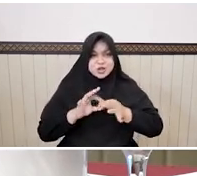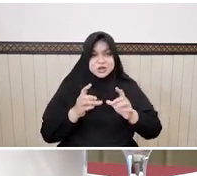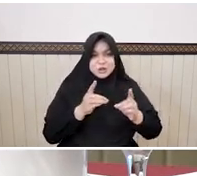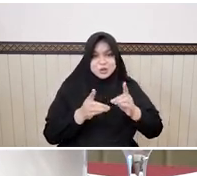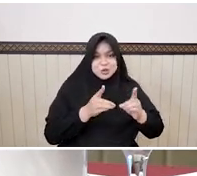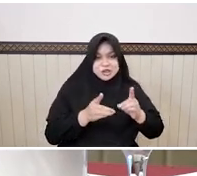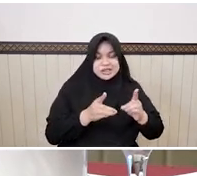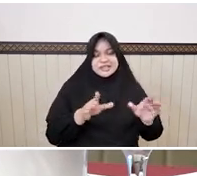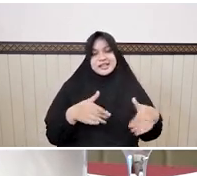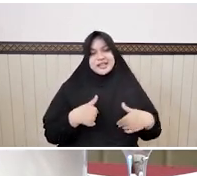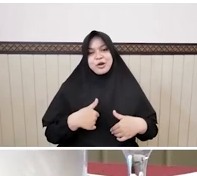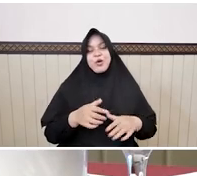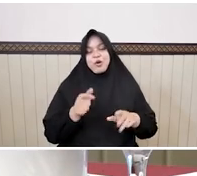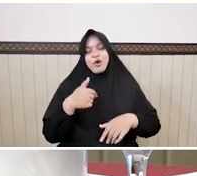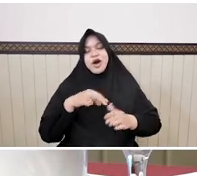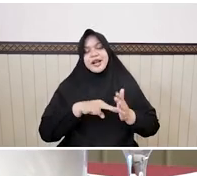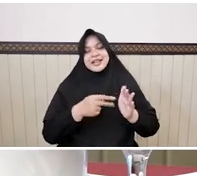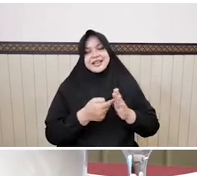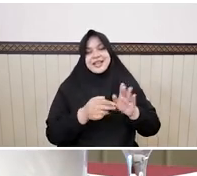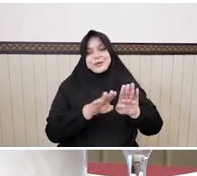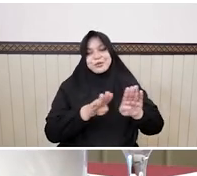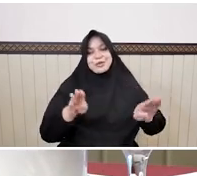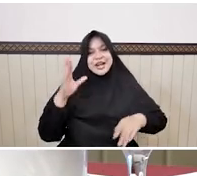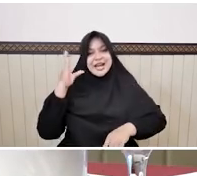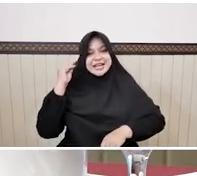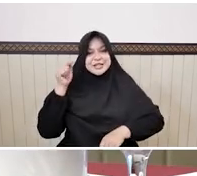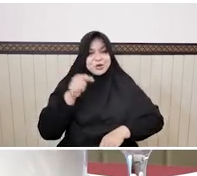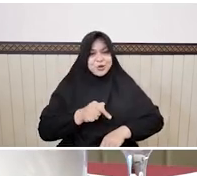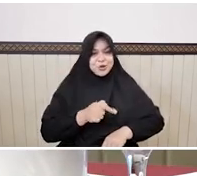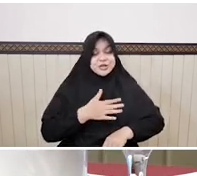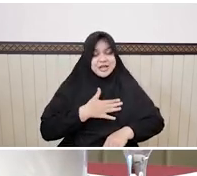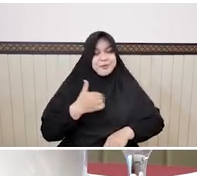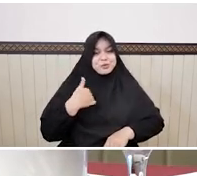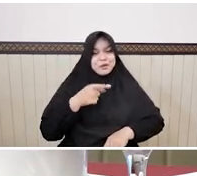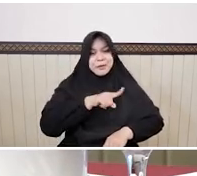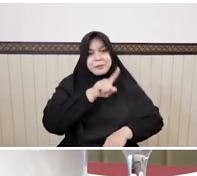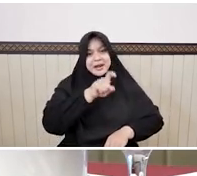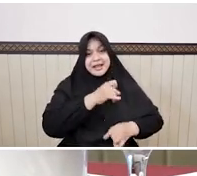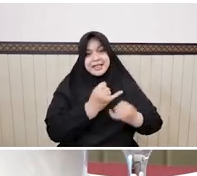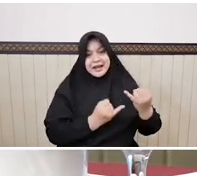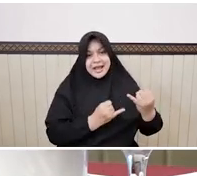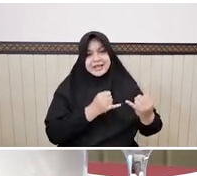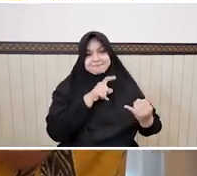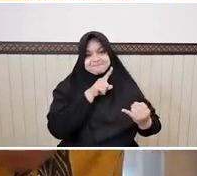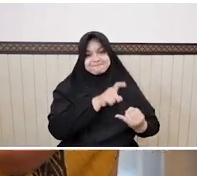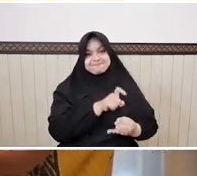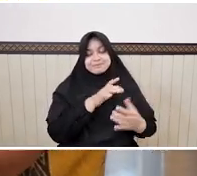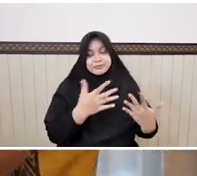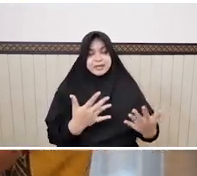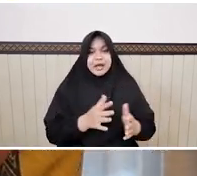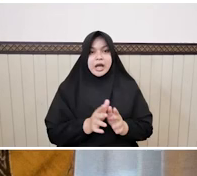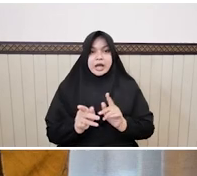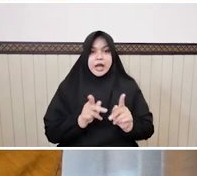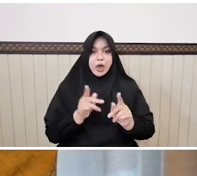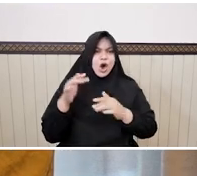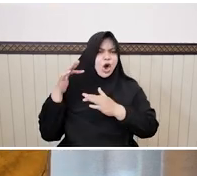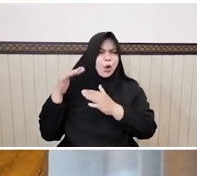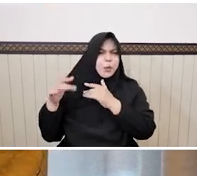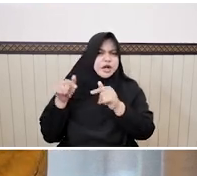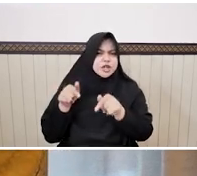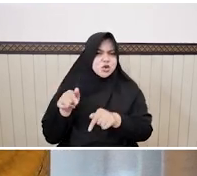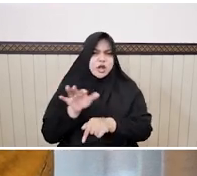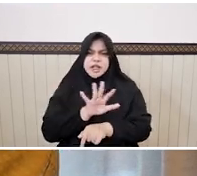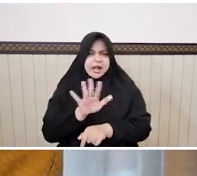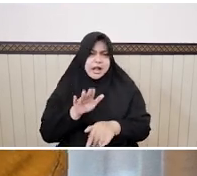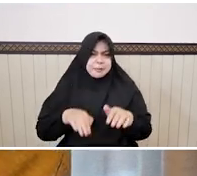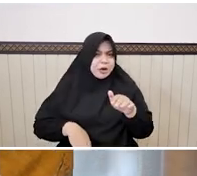mulai terbuka dong dengan isu tersebut itu Oke Baik saya punya pertanyaan yang terakhir ke Mbak Lisa Mbak Lisa kalau akomodasi itu